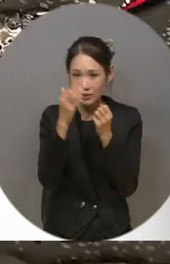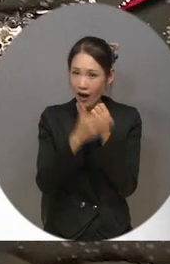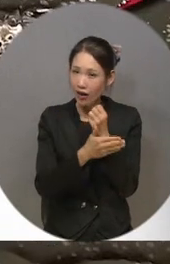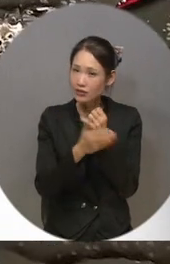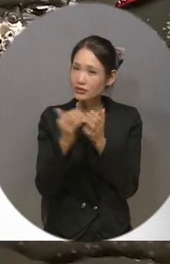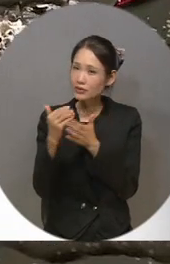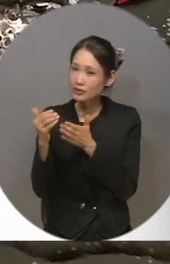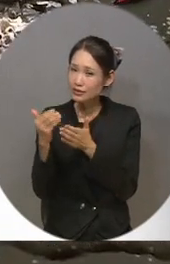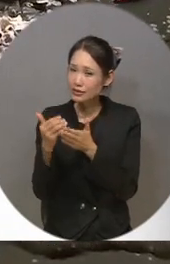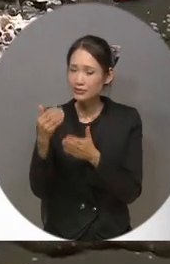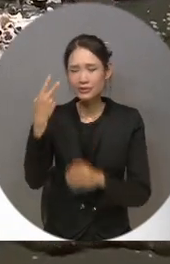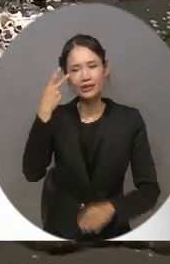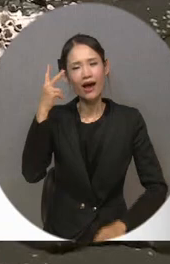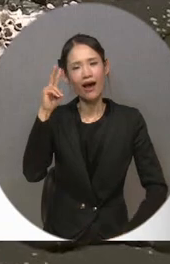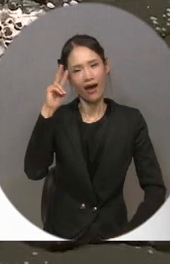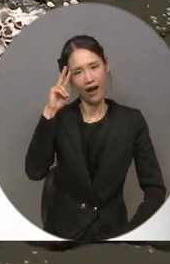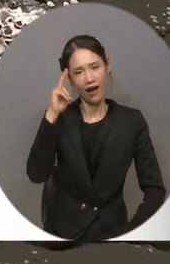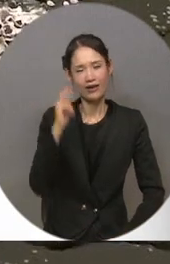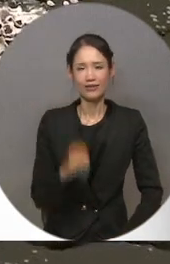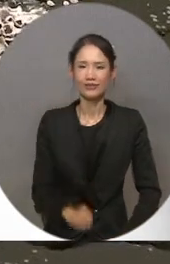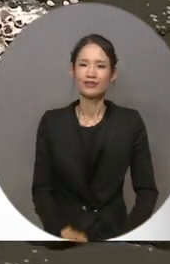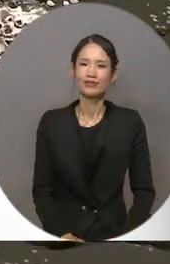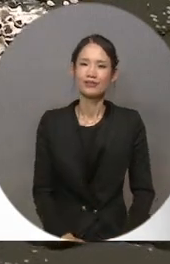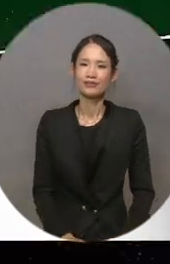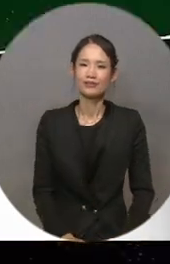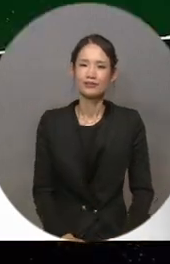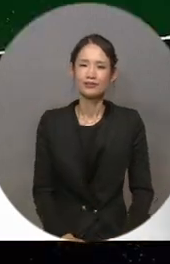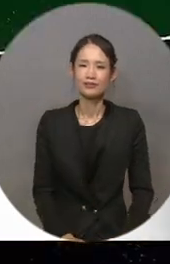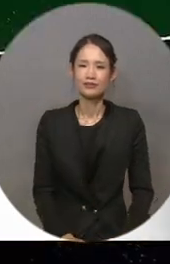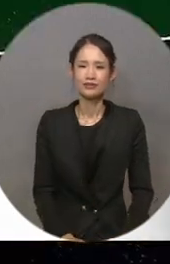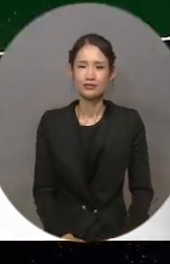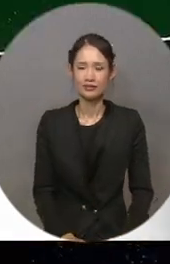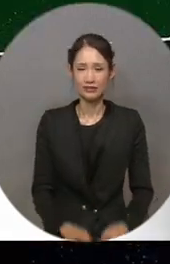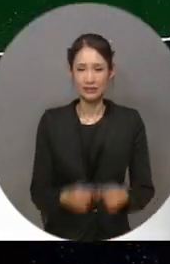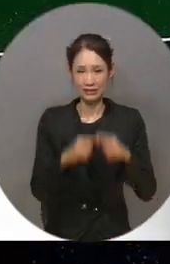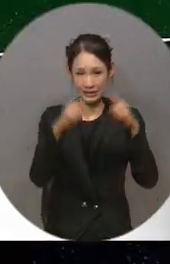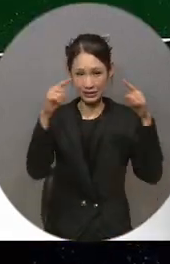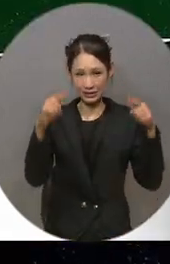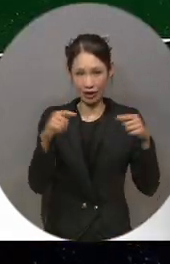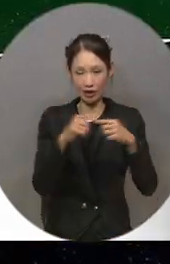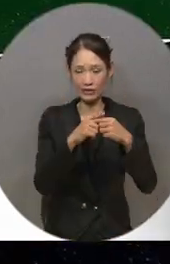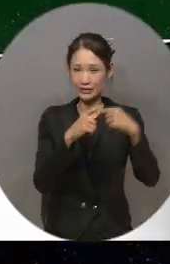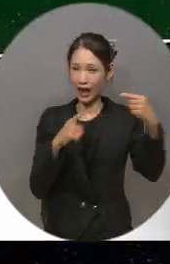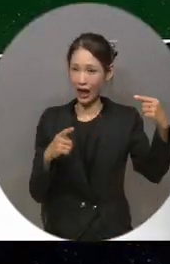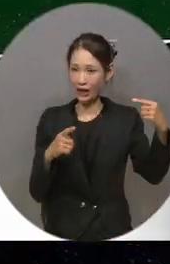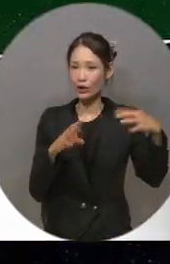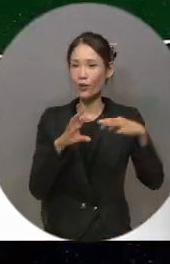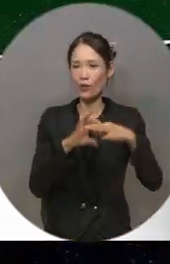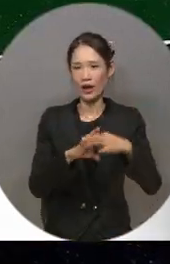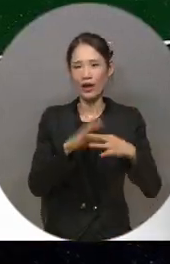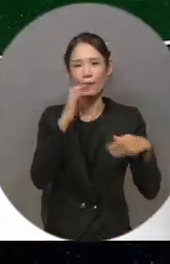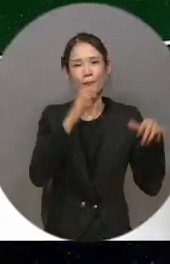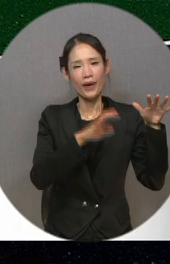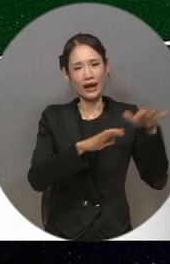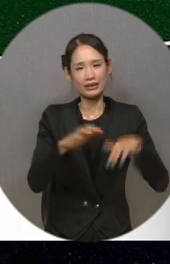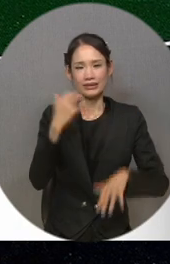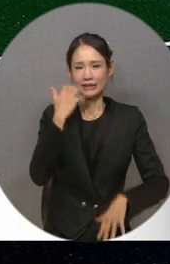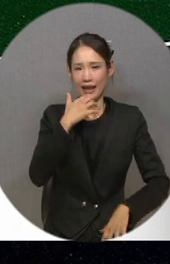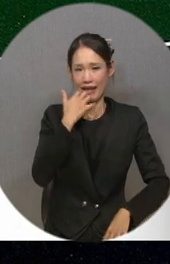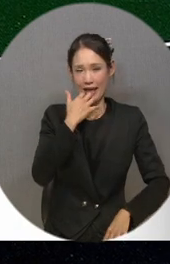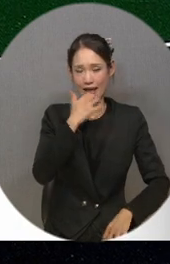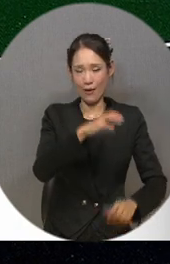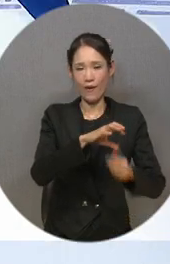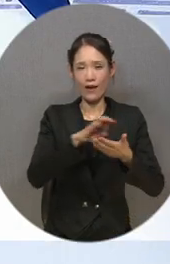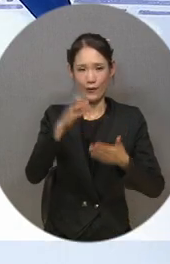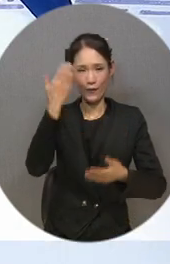그림인지 착각을 일으키게 합니다 직선과 사선을 이용해 바다의 색으로 세련되고 현대적으로